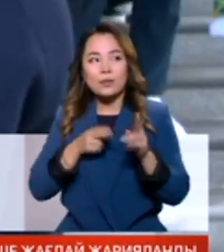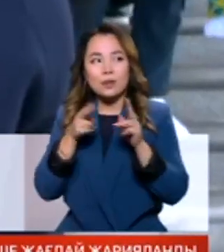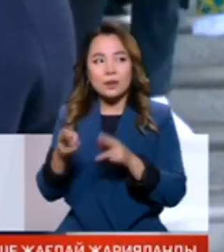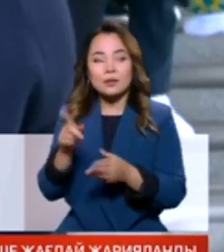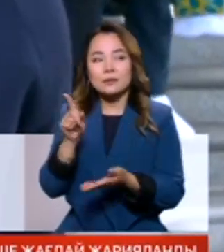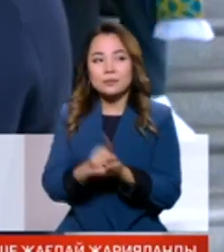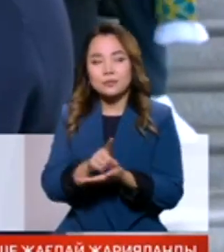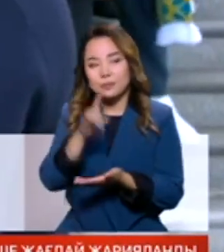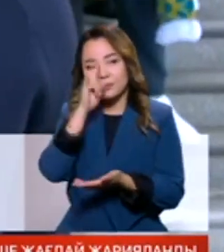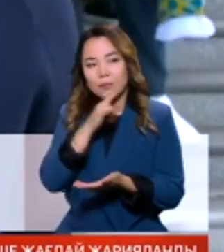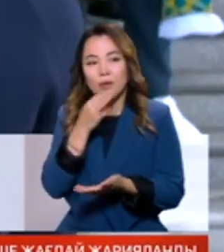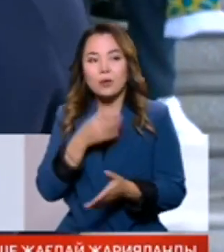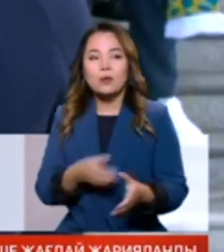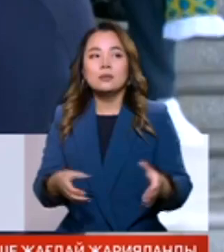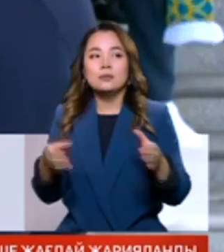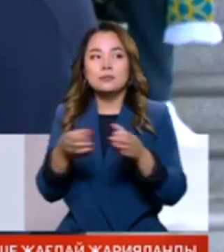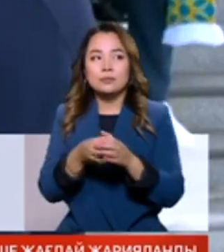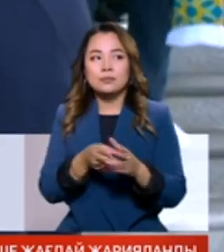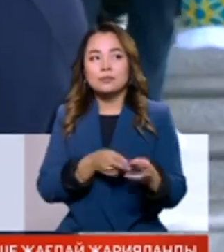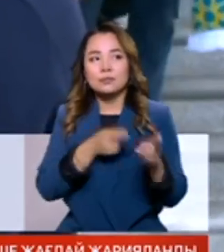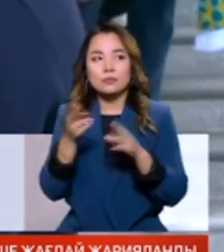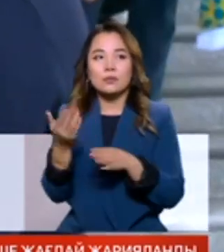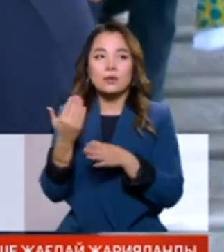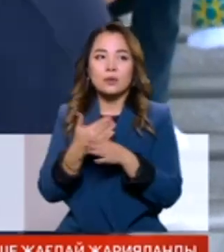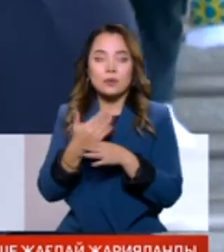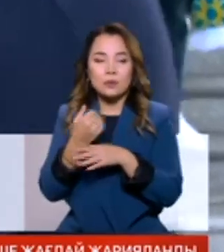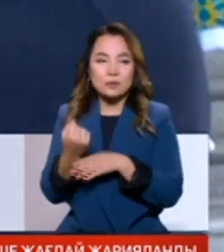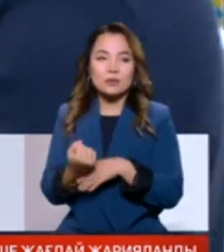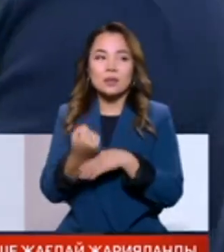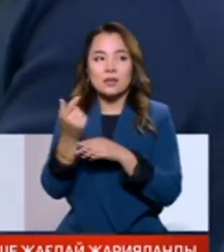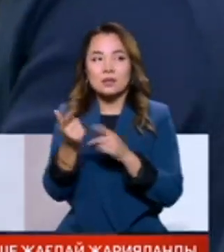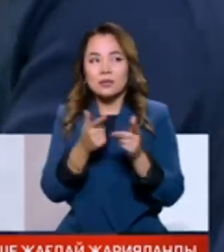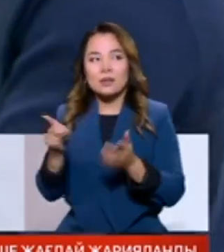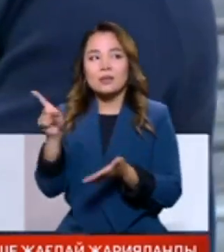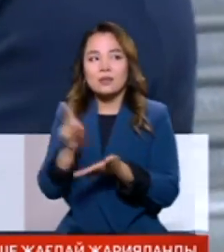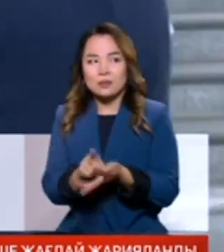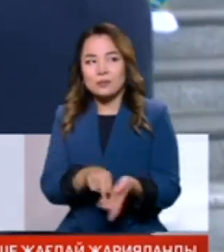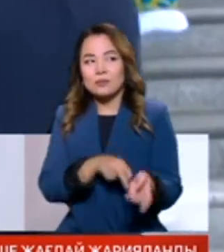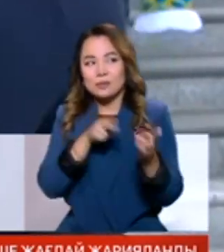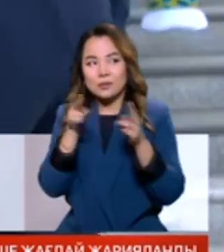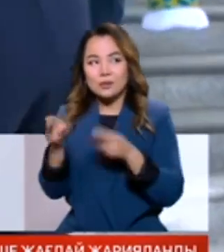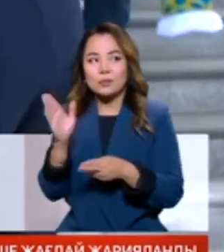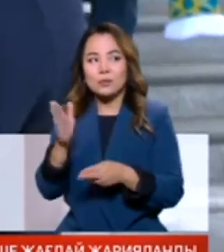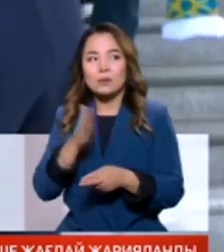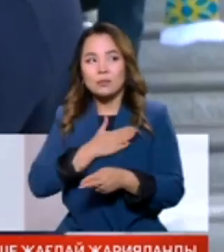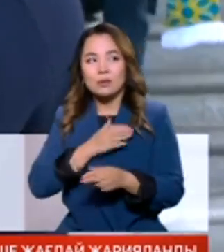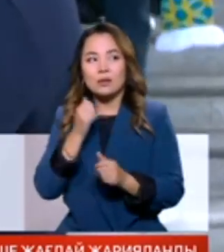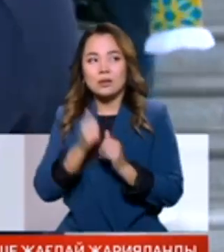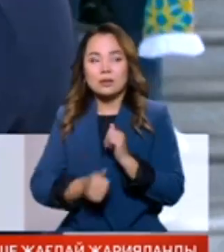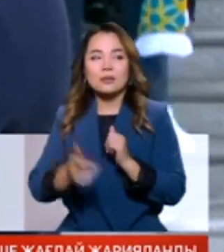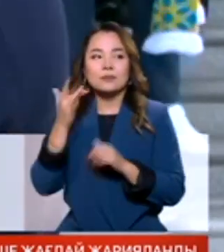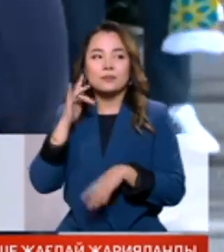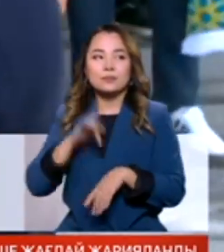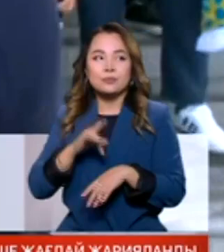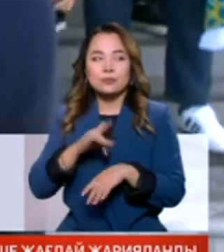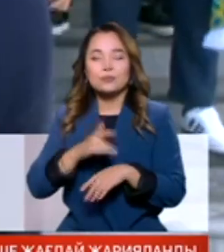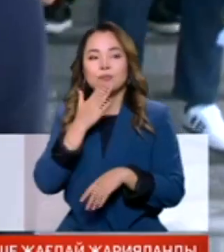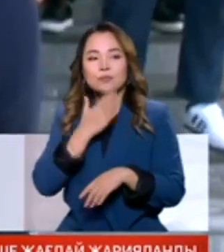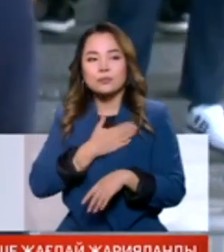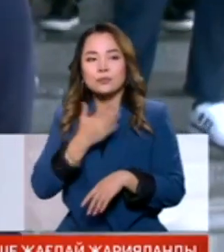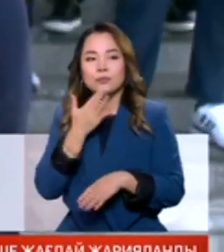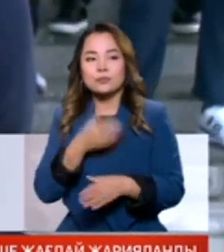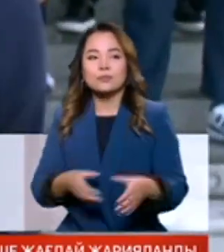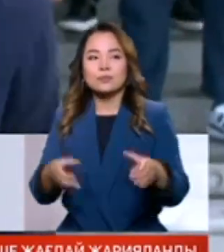де мына Қазақстан ұлттық құрамасын сонда барып қолдау көрсетуге дайынсыздар ма? Әрине, міндетті түрде. Тек қана біз әр уақытта жанкүйеріміз біздің өзіміздің